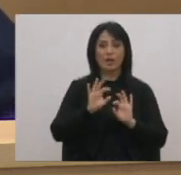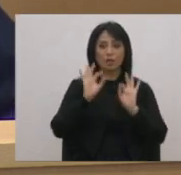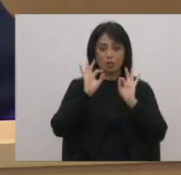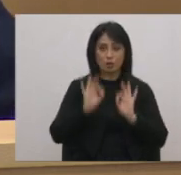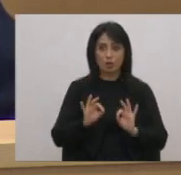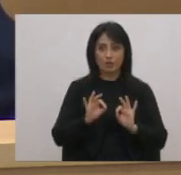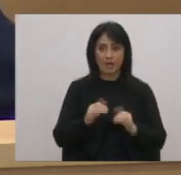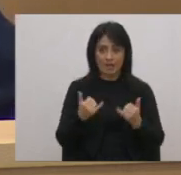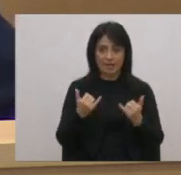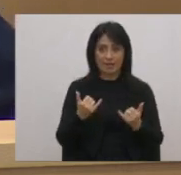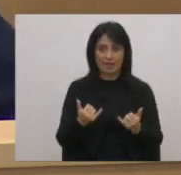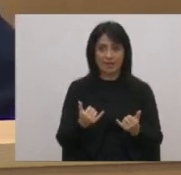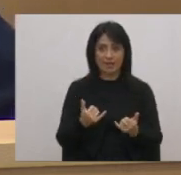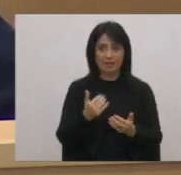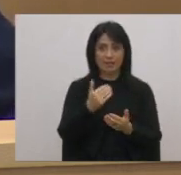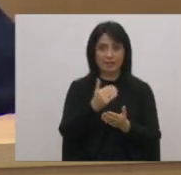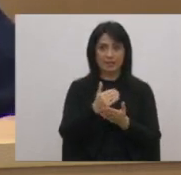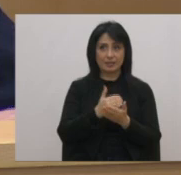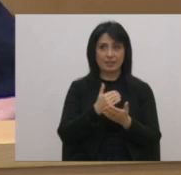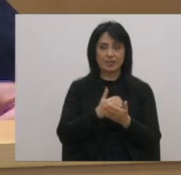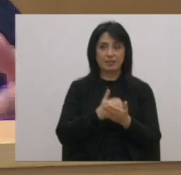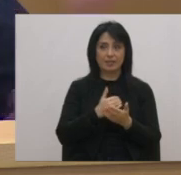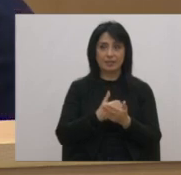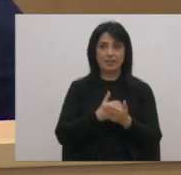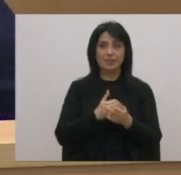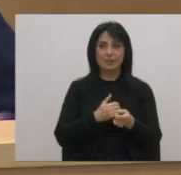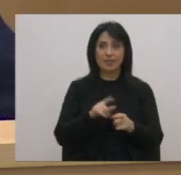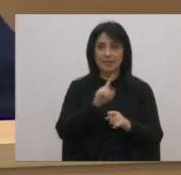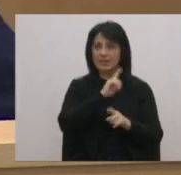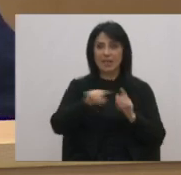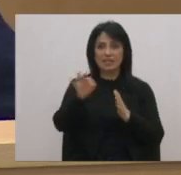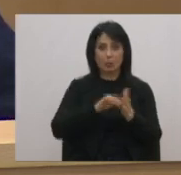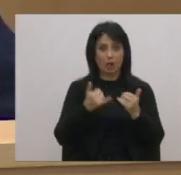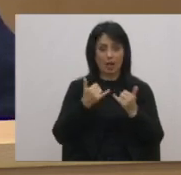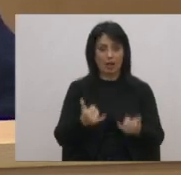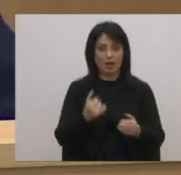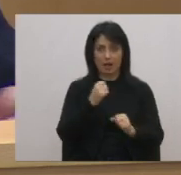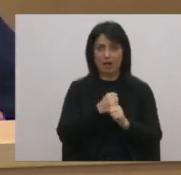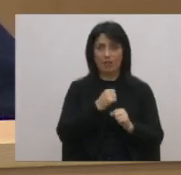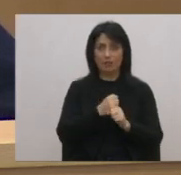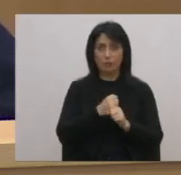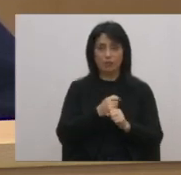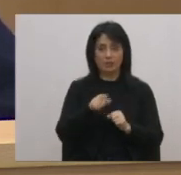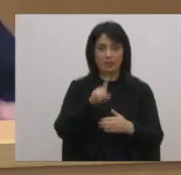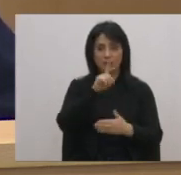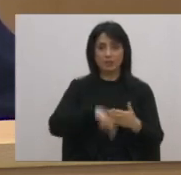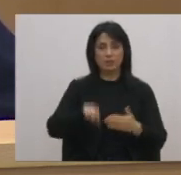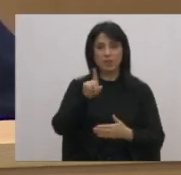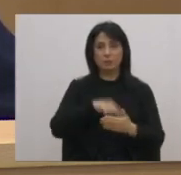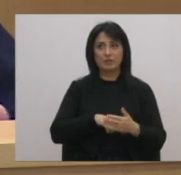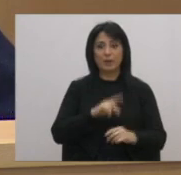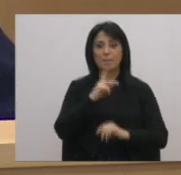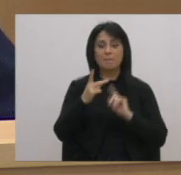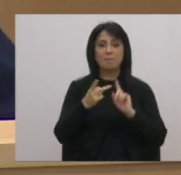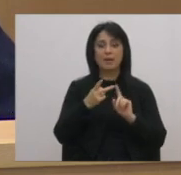მიზანშეწონილობით, აი დღეს რატო დგება მომენტი იმასთან დაკავშირებით, რომ სასწრაფოდ ახლა უნდა მოყოფილიყო ეს იმპიჩმენტი? და